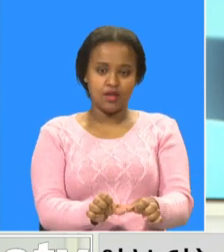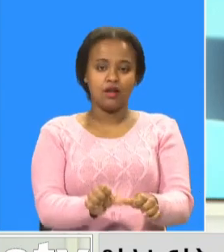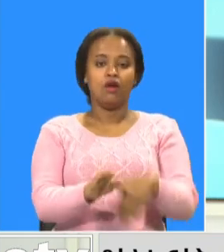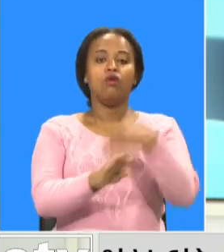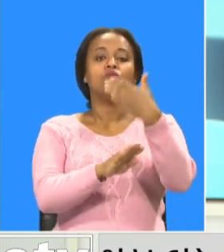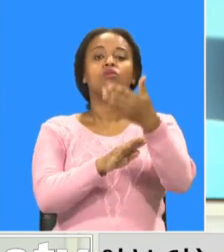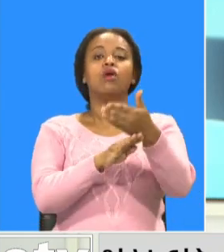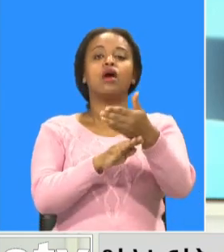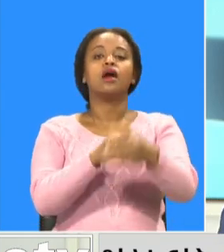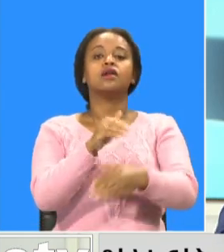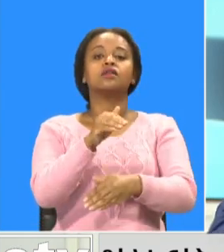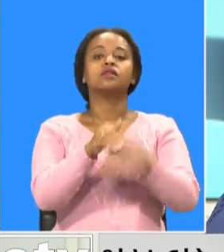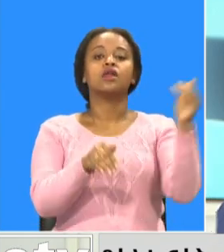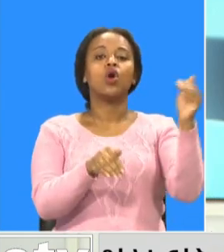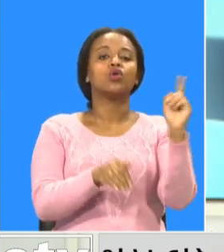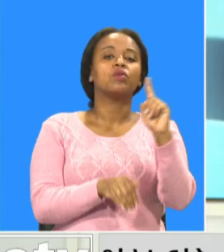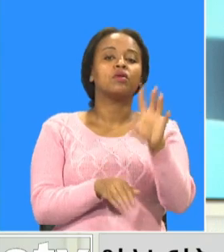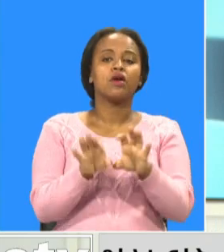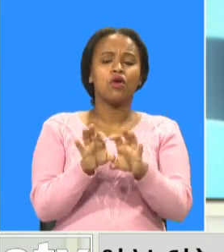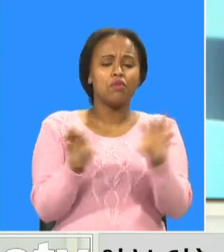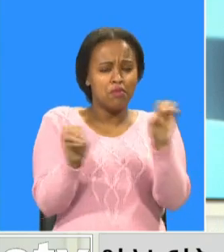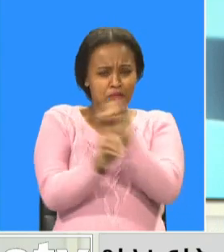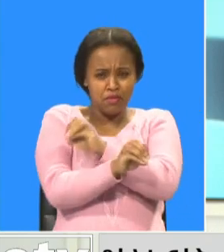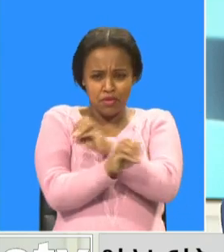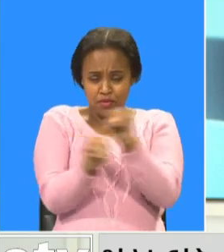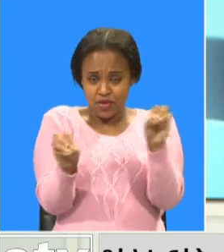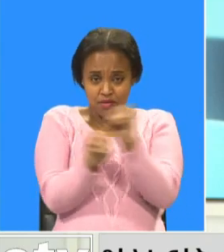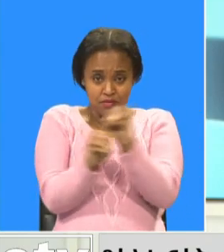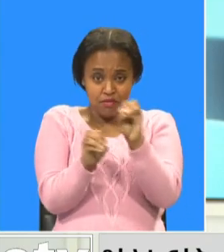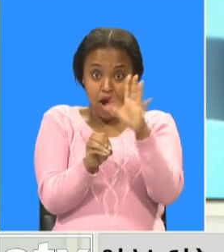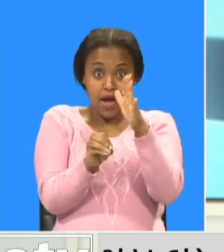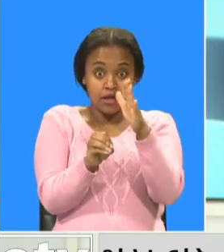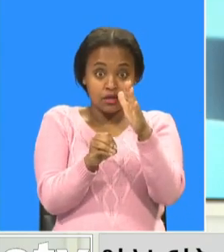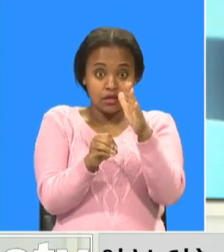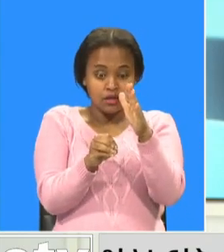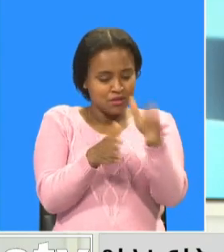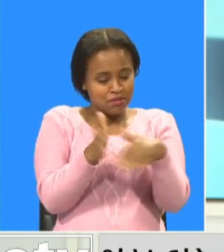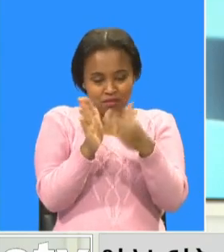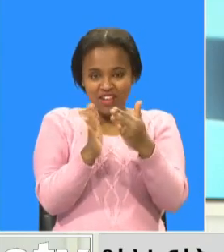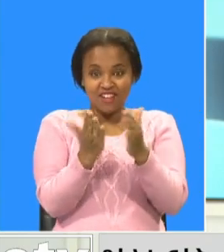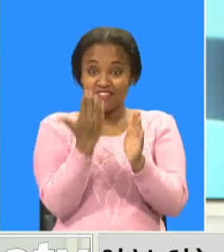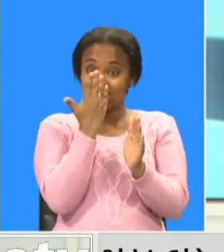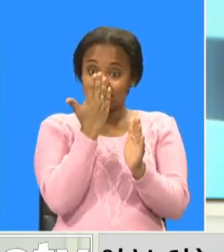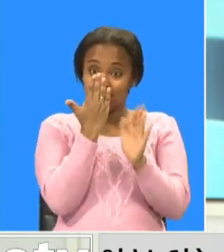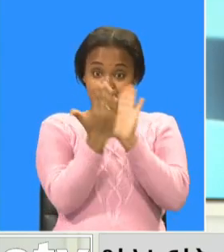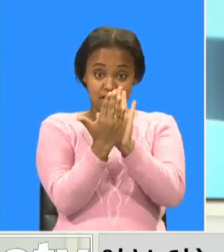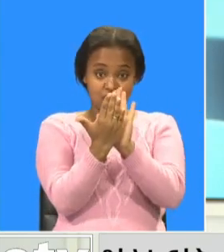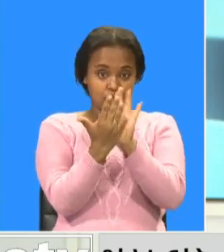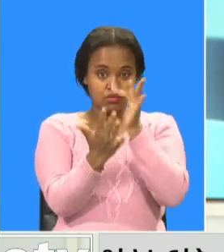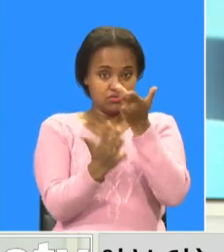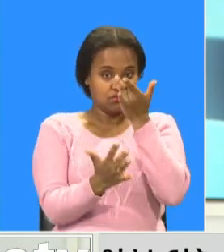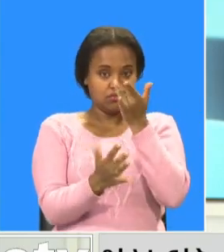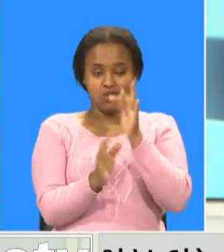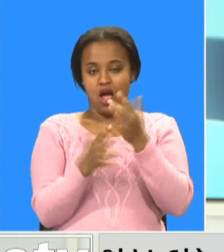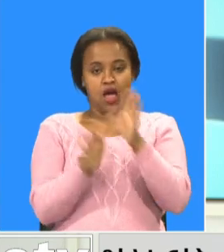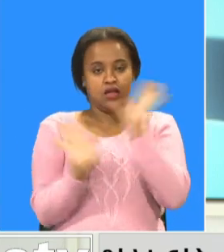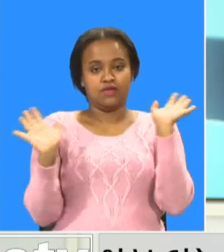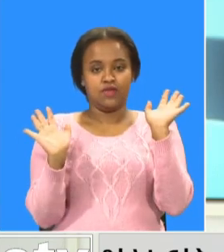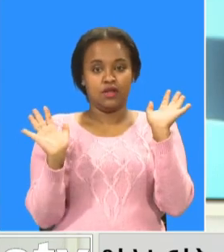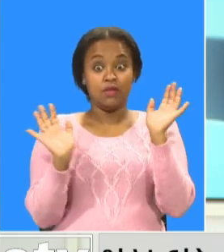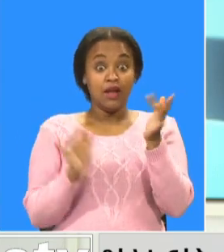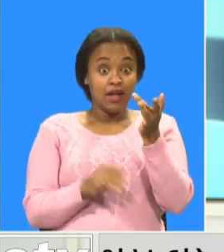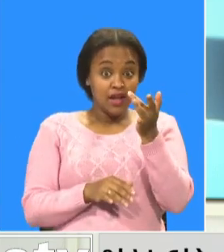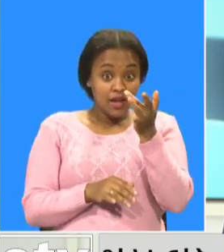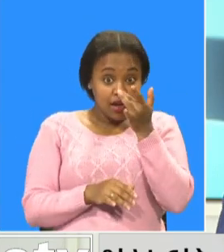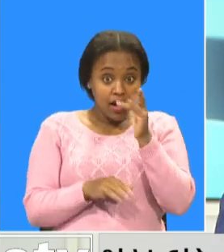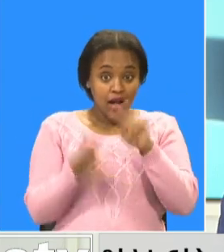ስናወልቀው ምንድን ነው የምናደርገው? በምንም አይነት መንገድ ይሄ የፊት ለፊቱን ፓርት መንካት የለብን። ነካን ማለት